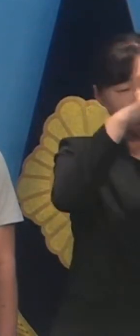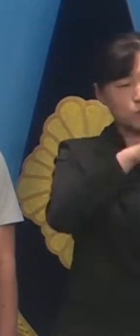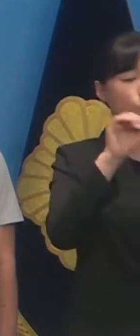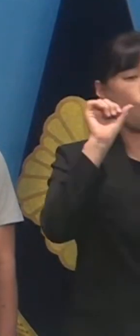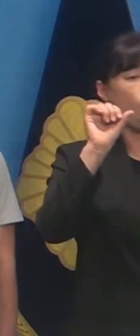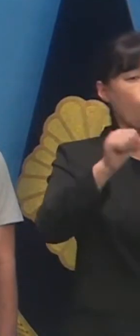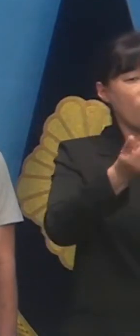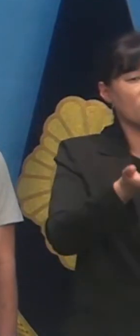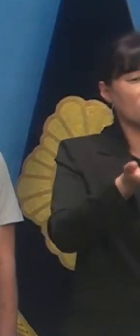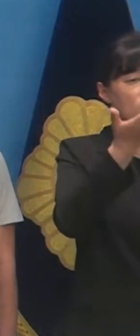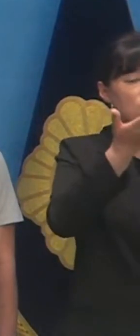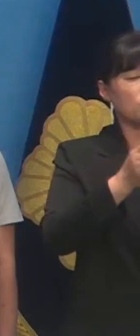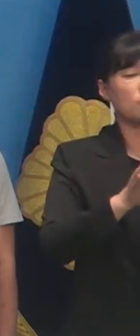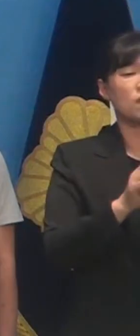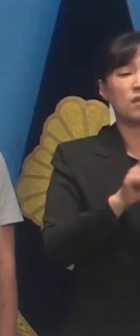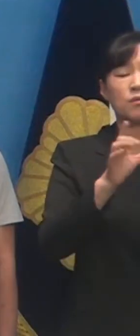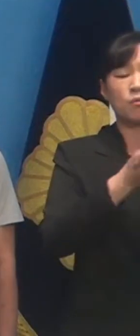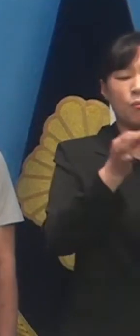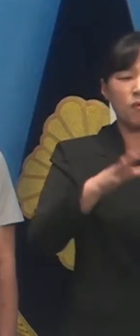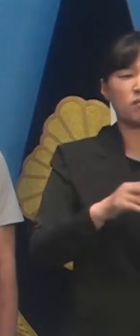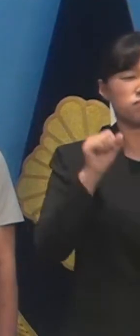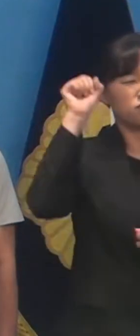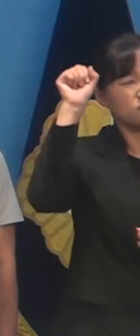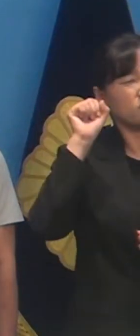넘는 농성을 벌이고 있는